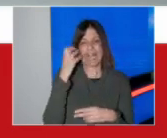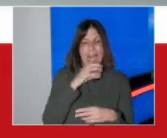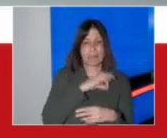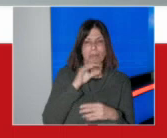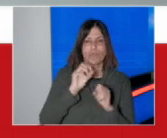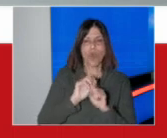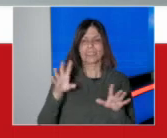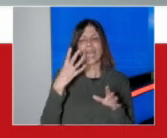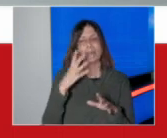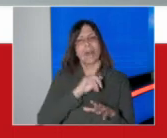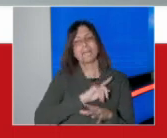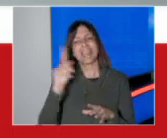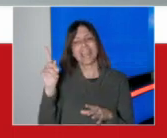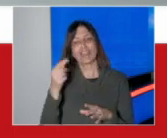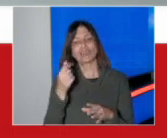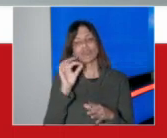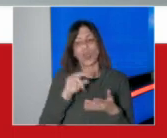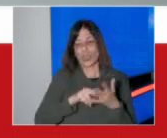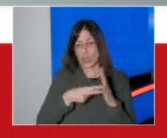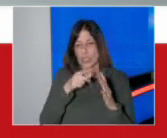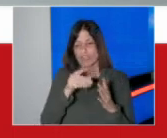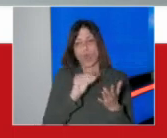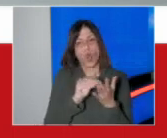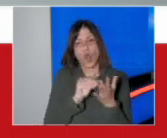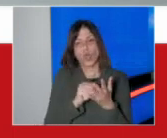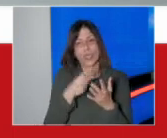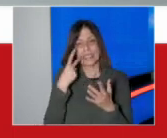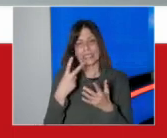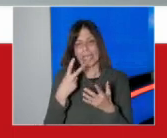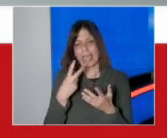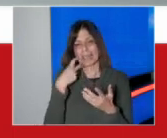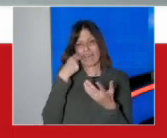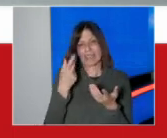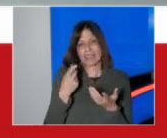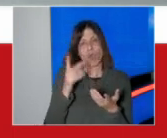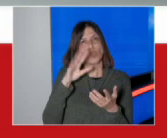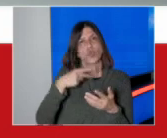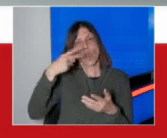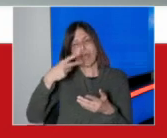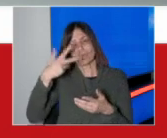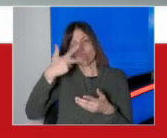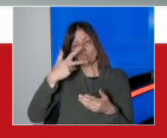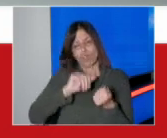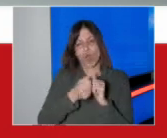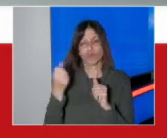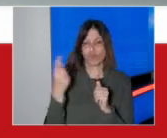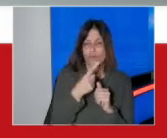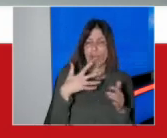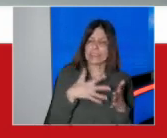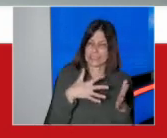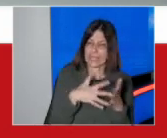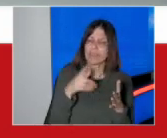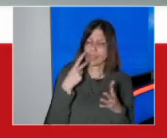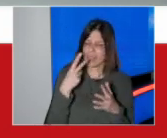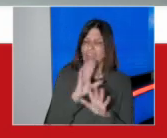עכשיו 4 מיליארד שקל על התוכנית הזאת, ועדיין הוא לא יראה את הדיבידנדים. אם אתה תנתח את זה בעוד יומיים, שלושה או בעוד שבוע, את הסקרים, אתה